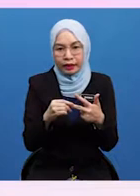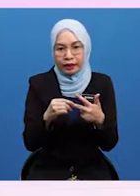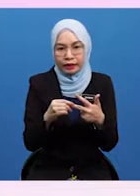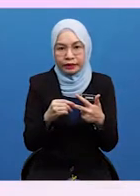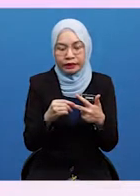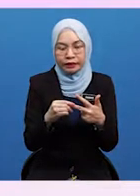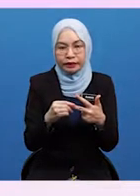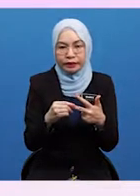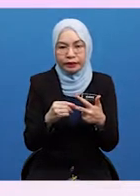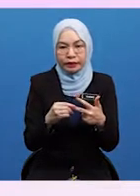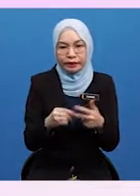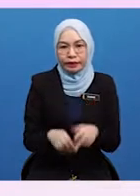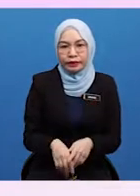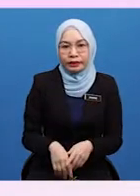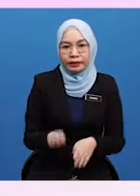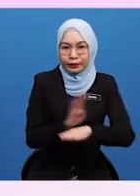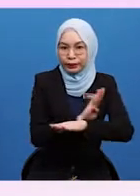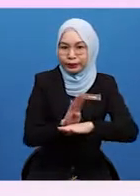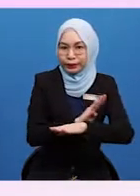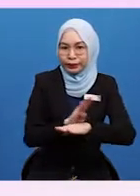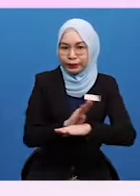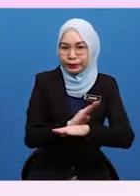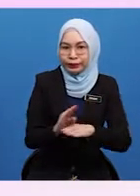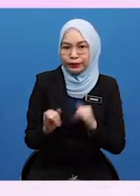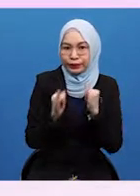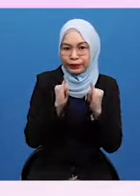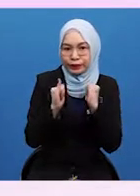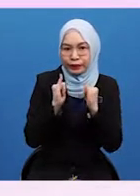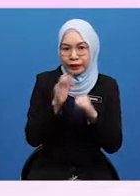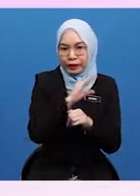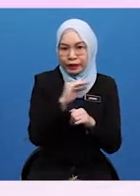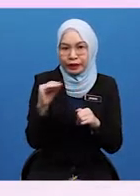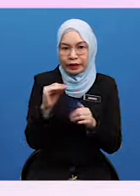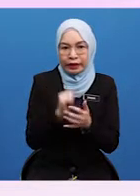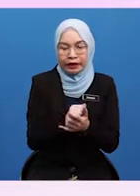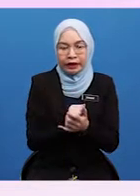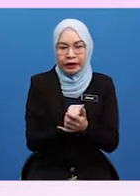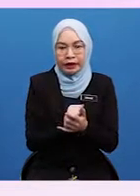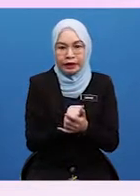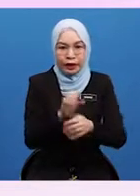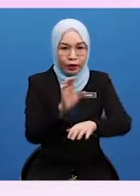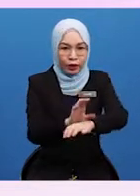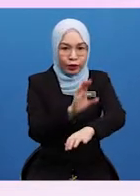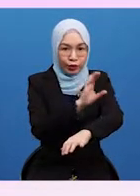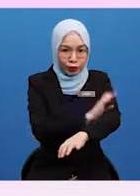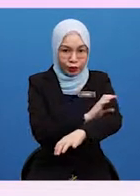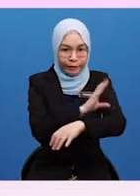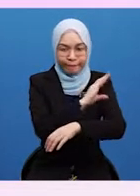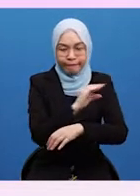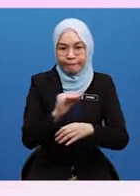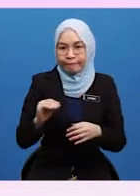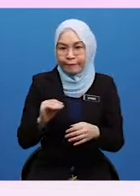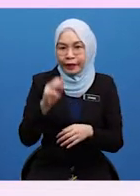kelima komputer keenam koridor Raya mati Mida MSI daya